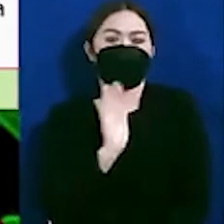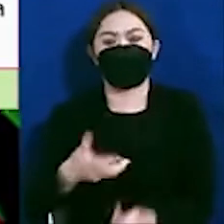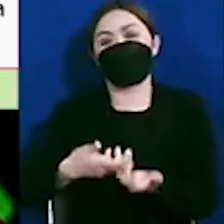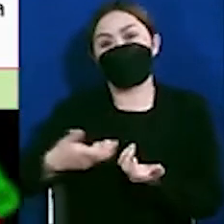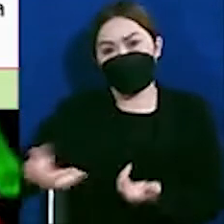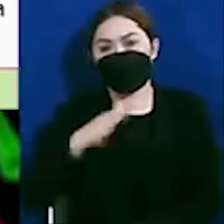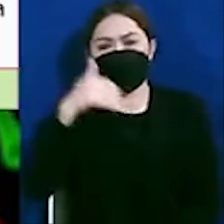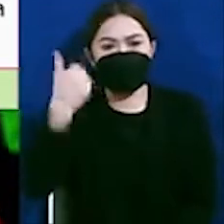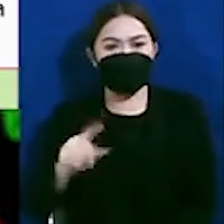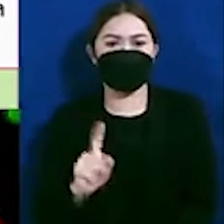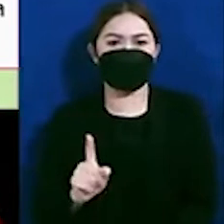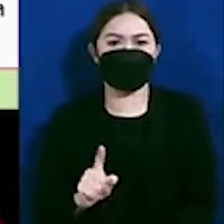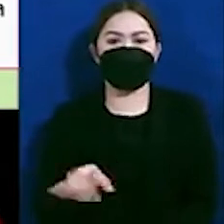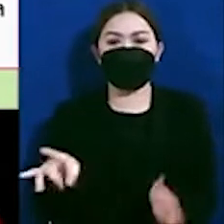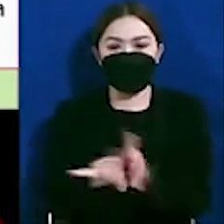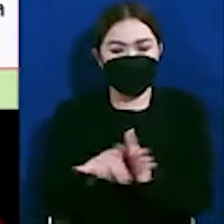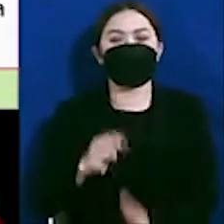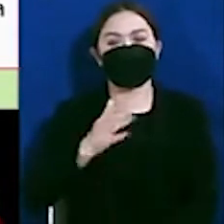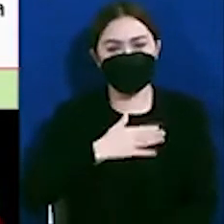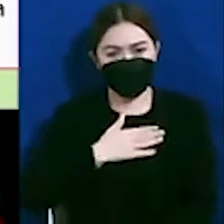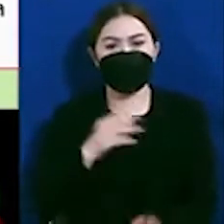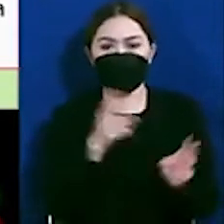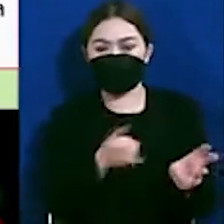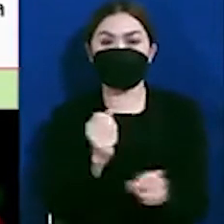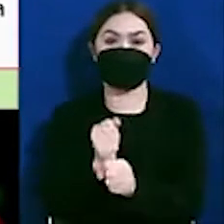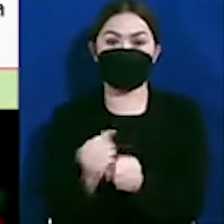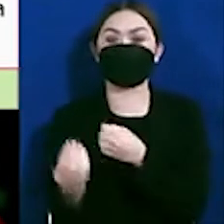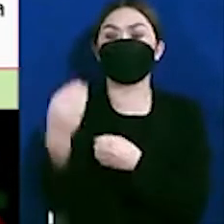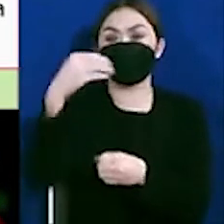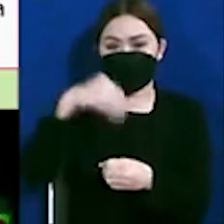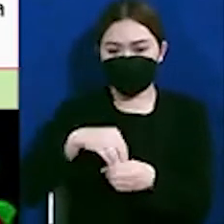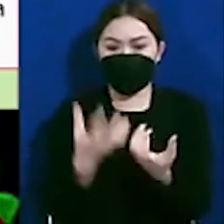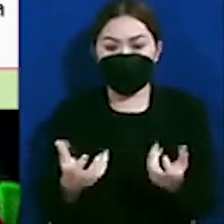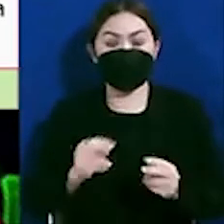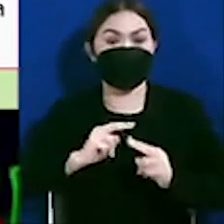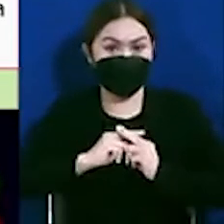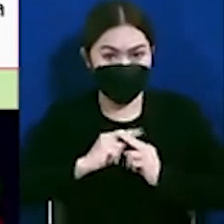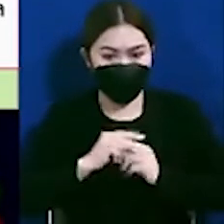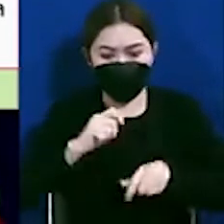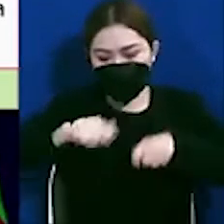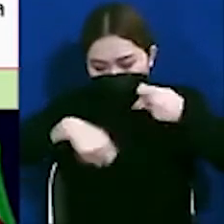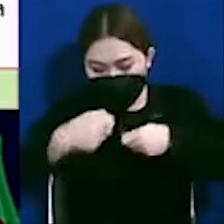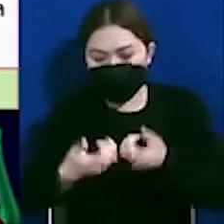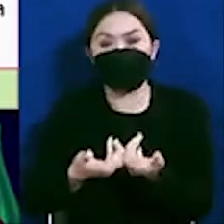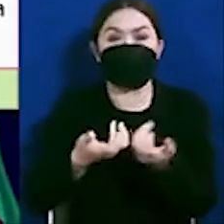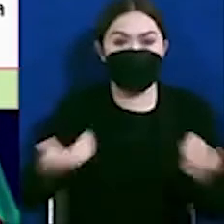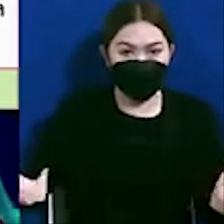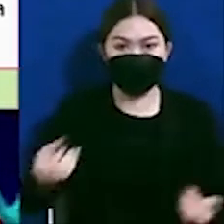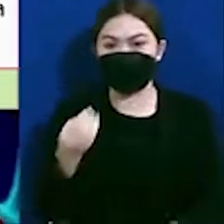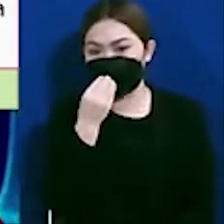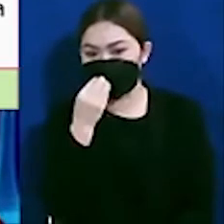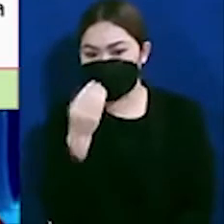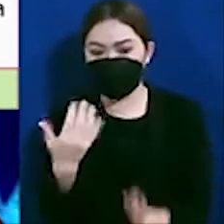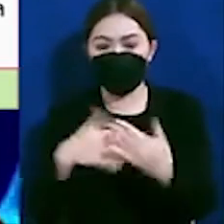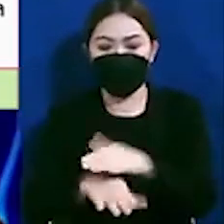ต้องแยกแยกไม่ได้ต้องใช้เป็นคนสุดท้ายหลักการคงประมาณนั้นนอกเหนือจากนั้นของใช้ส่วนตัวการรับประทานอาหารต้องแยกนะครับ